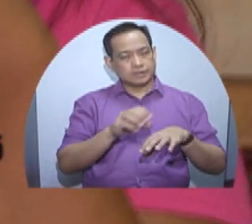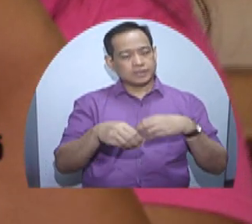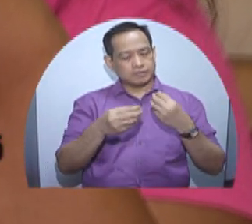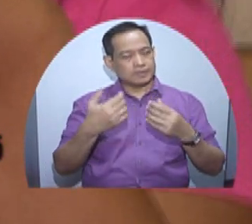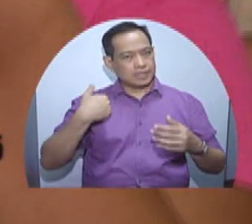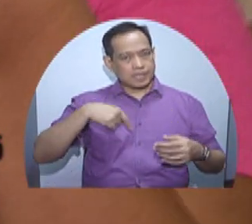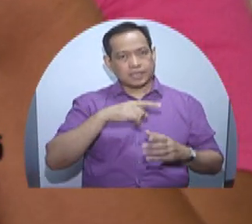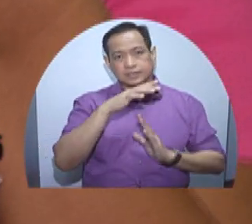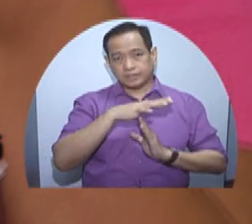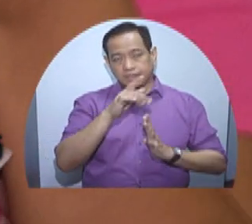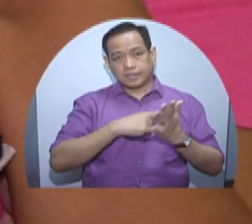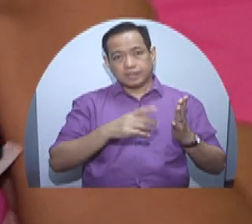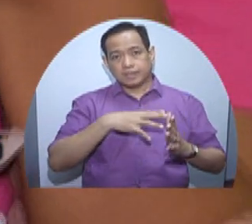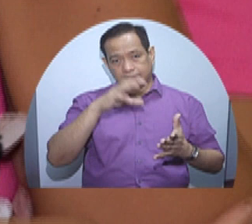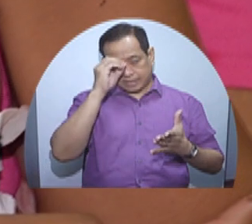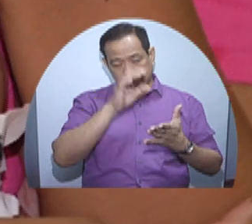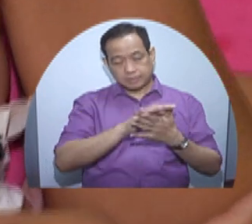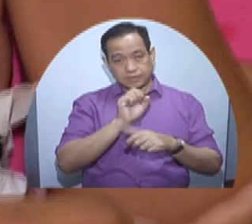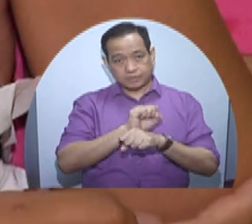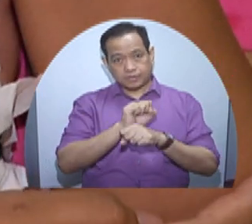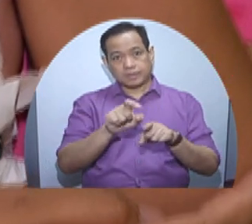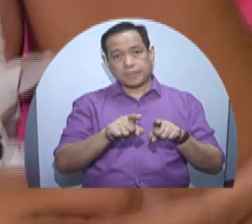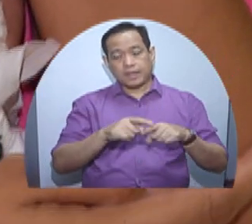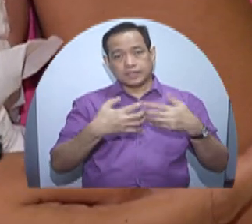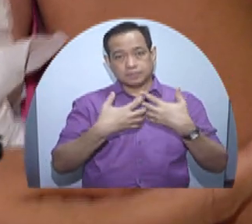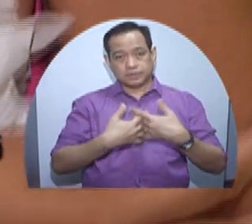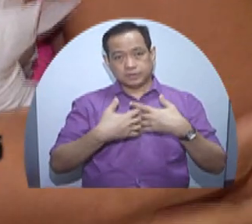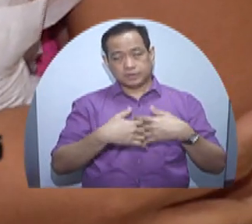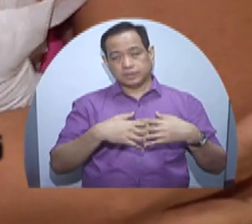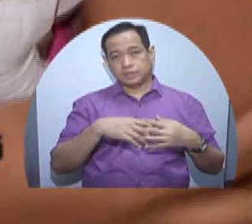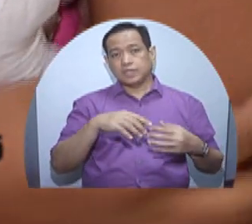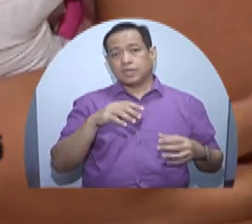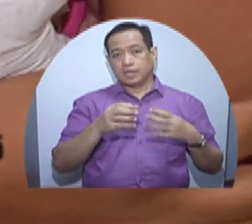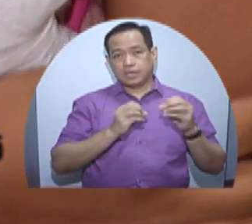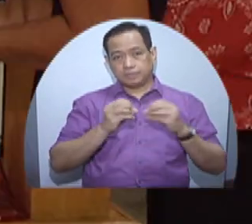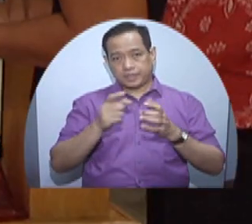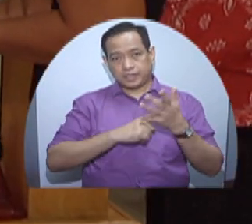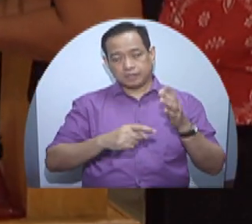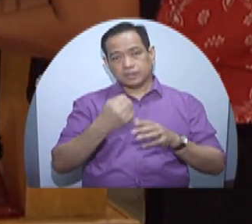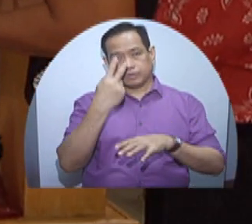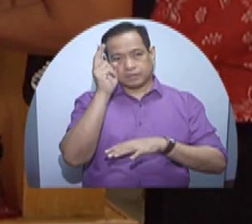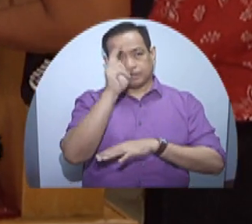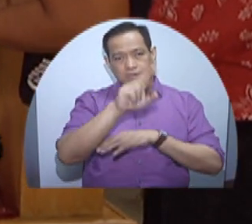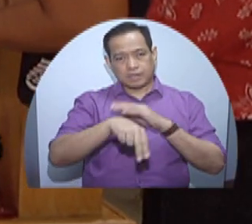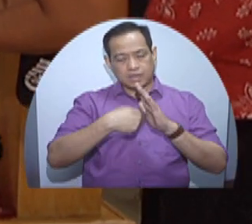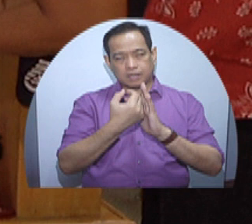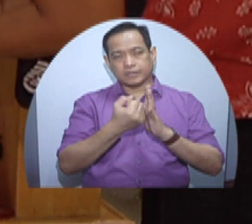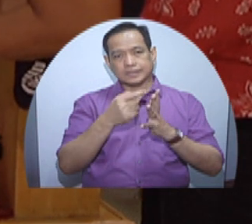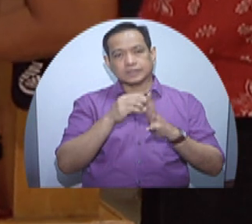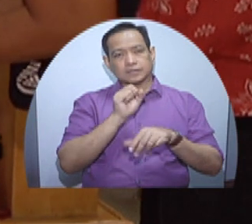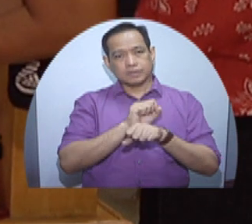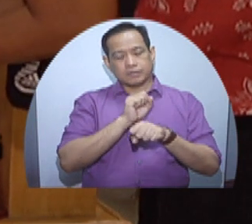yung break. Yung mister ko po, nagtatrabaho po as machine operator po. 12 oras po sila